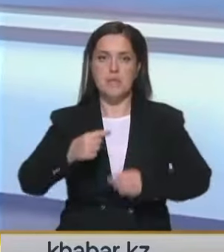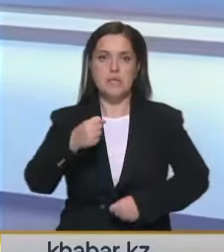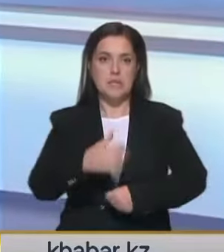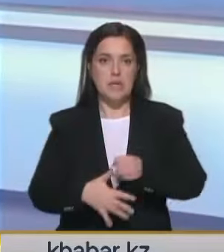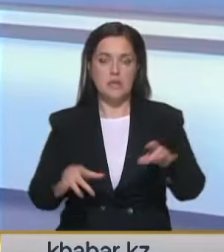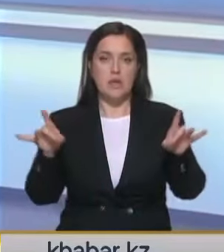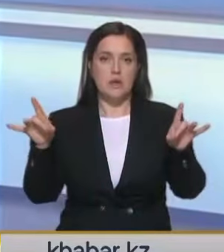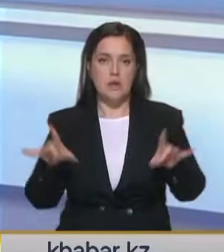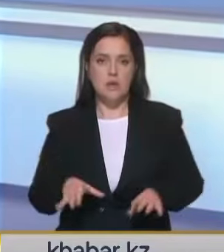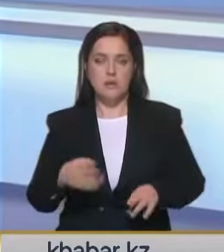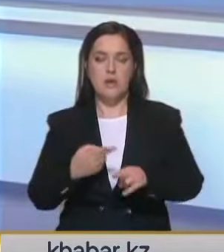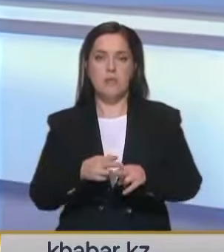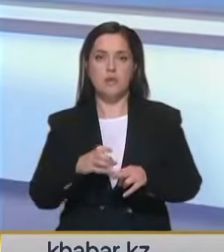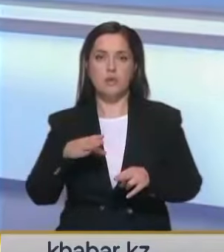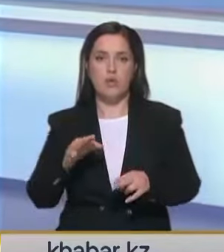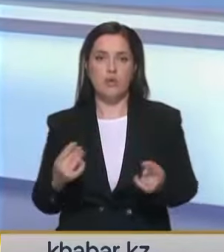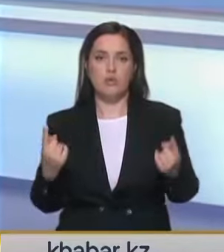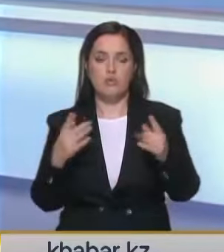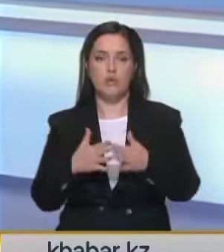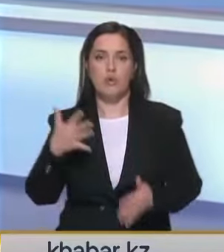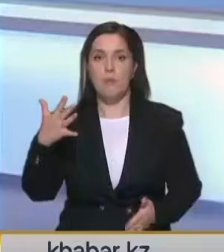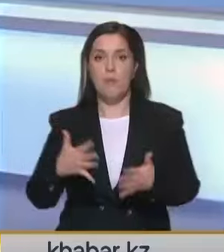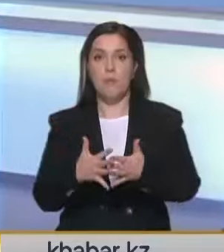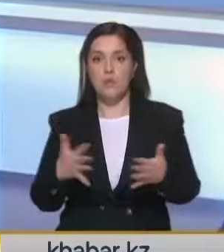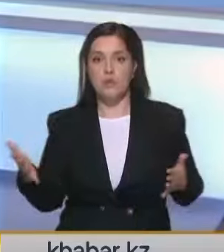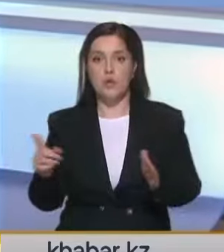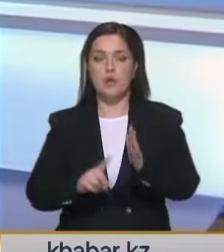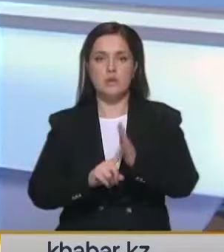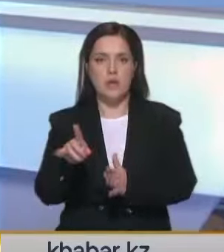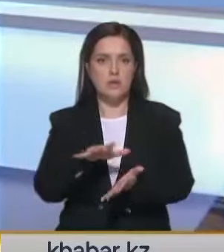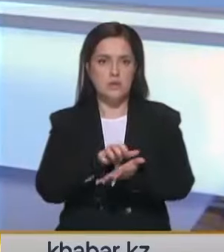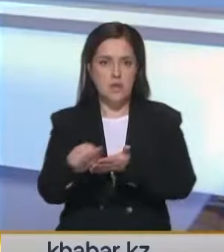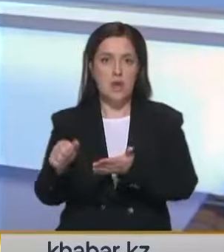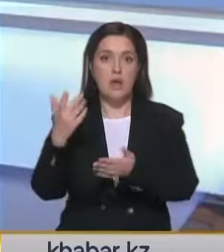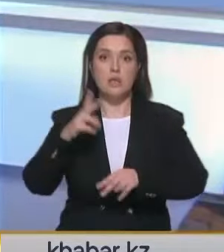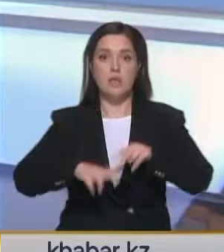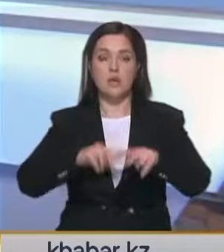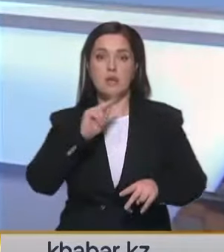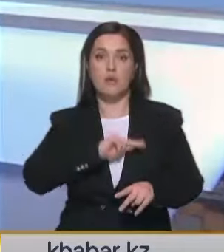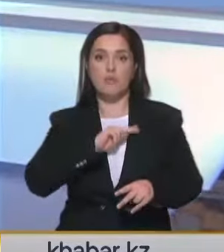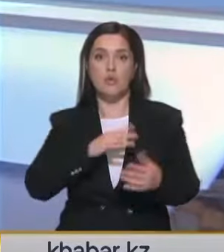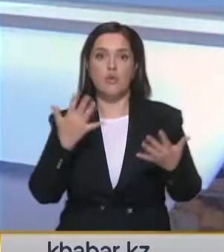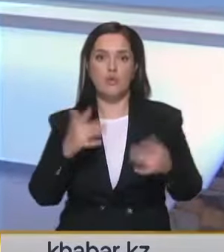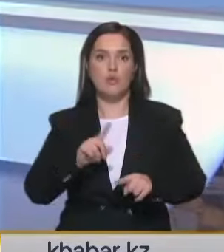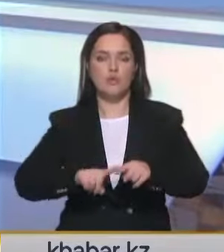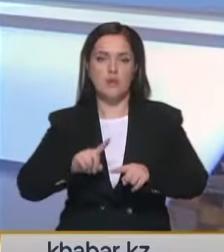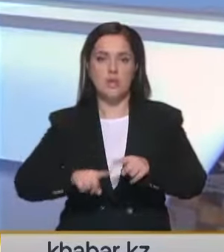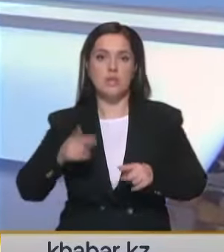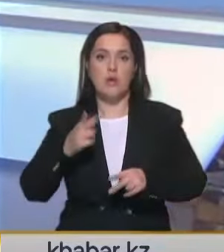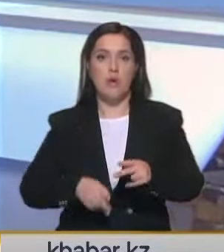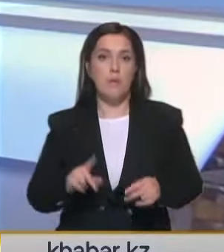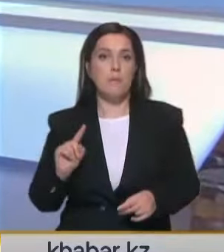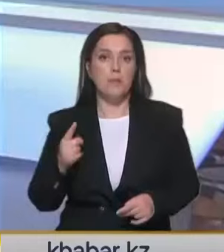рестораны, автосервисы, а также крупные жилые комплексы. Большинство этих объектов начали сносить, когда строительные работы уже были на стадии